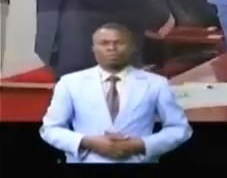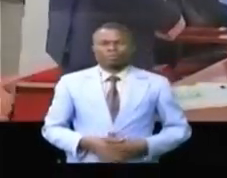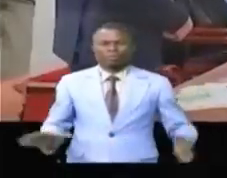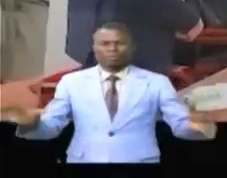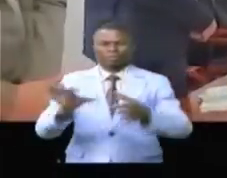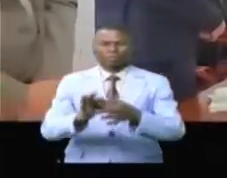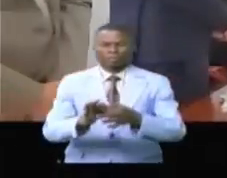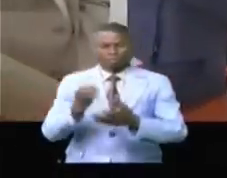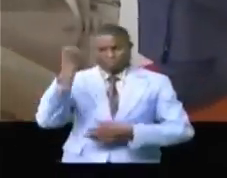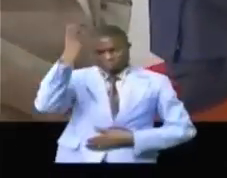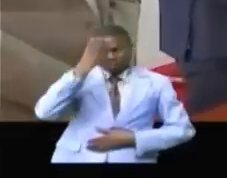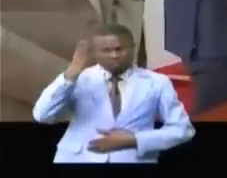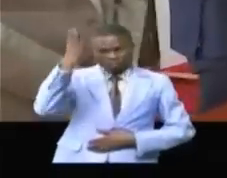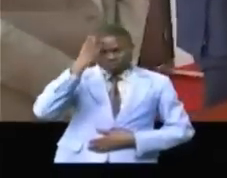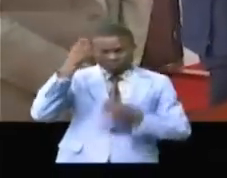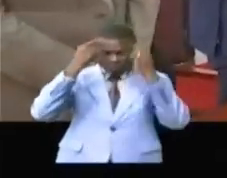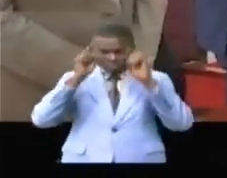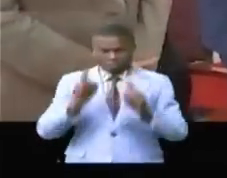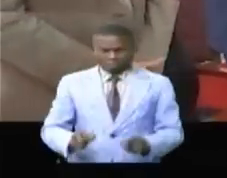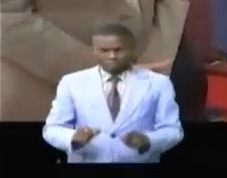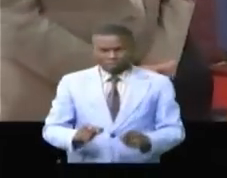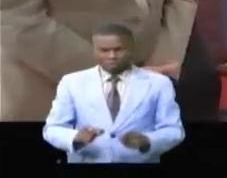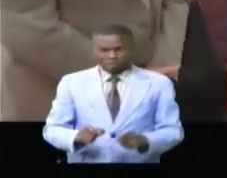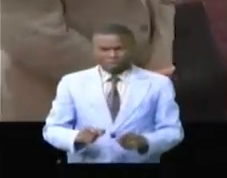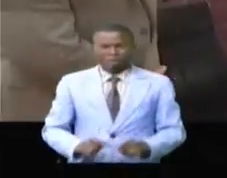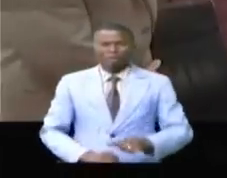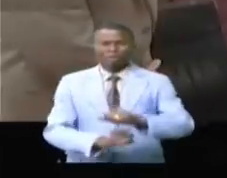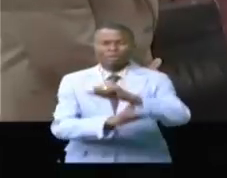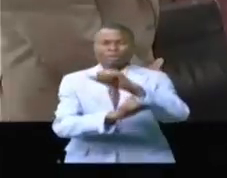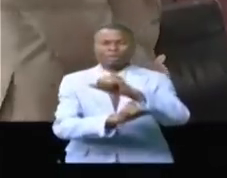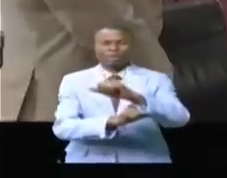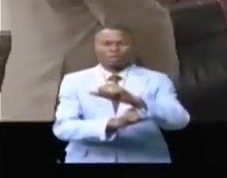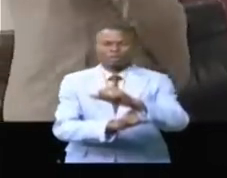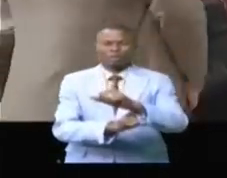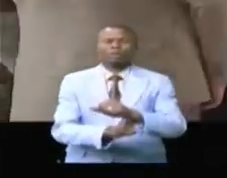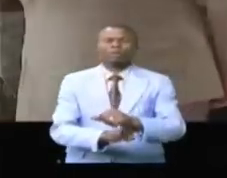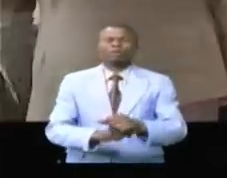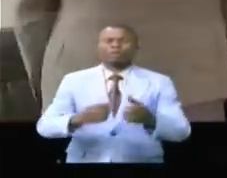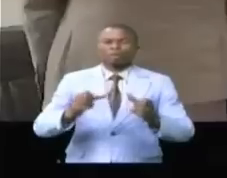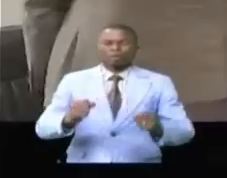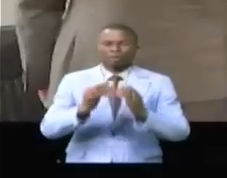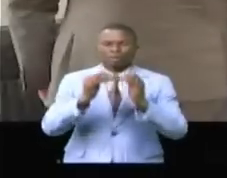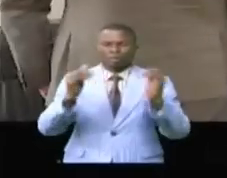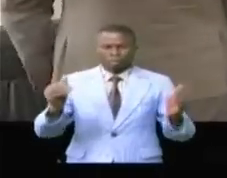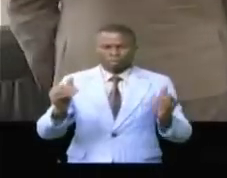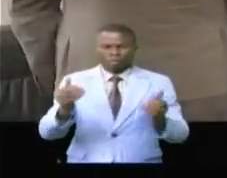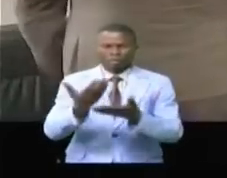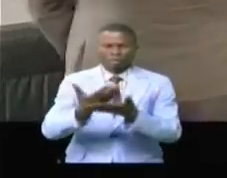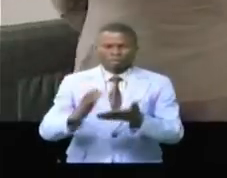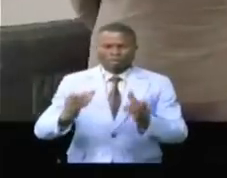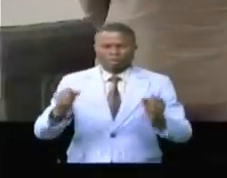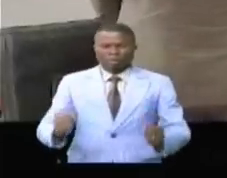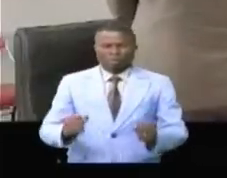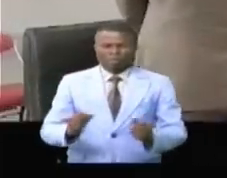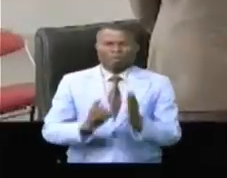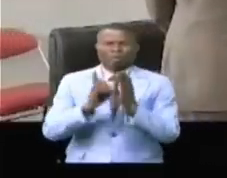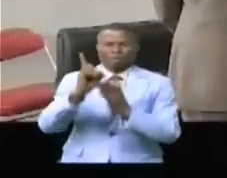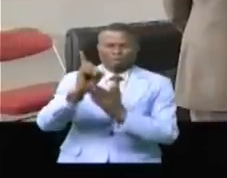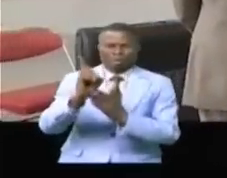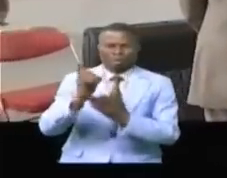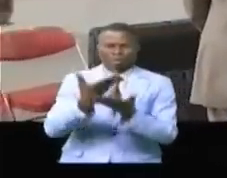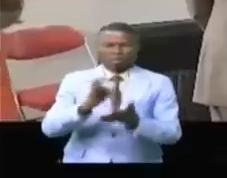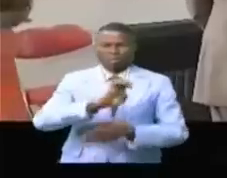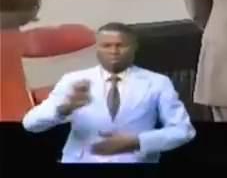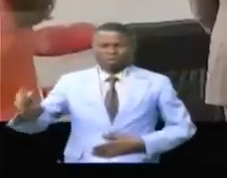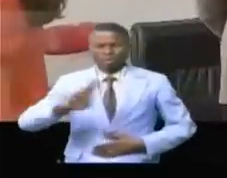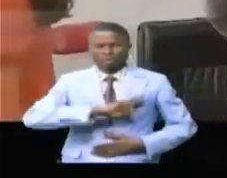L'Union européenne décide d'apporter son soutien afin de ramener définitivement la paix, la stabilité et le développement à l'est